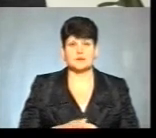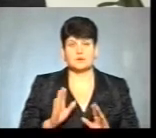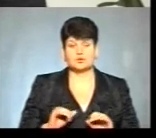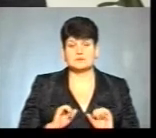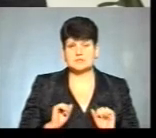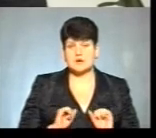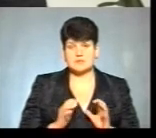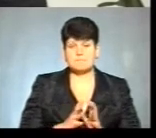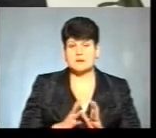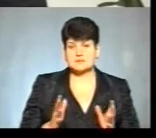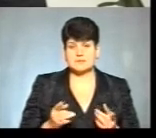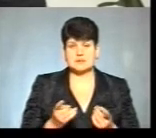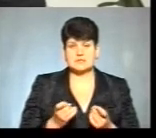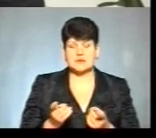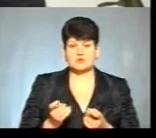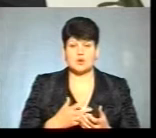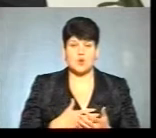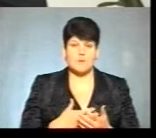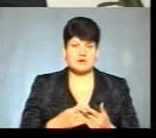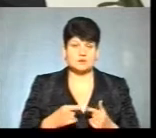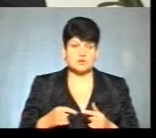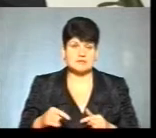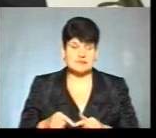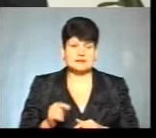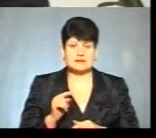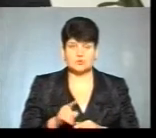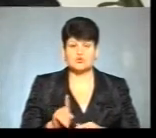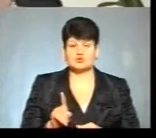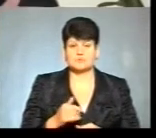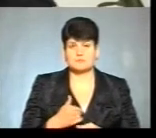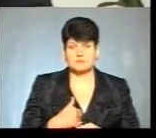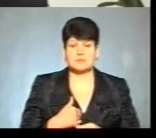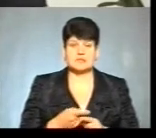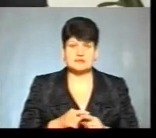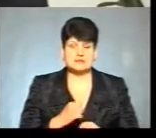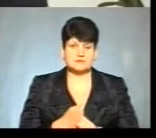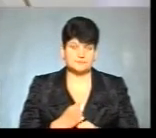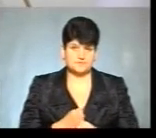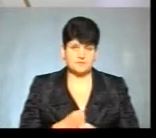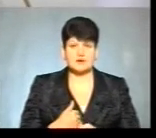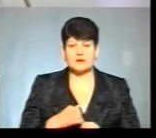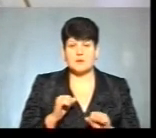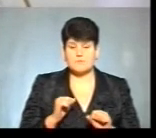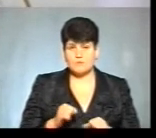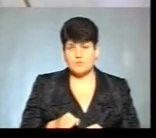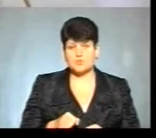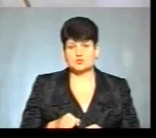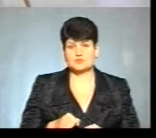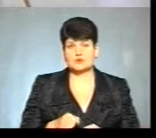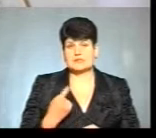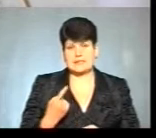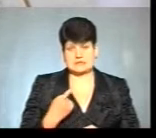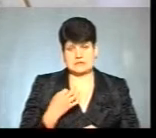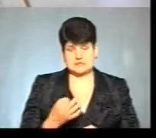старатися максимально залучати там і громадські організації для того, щоб дійсно ми це сформували. Я можу одне десь сказати